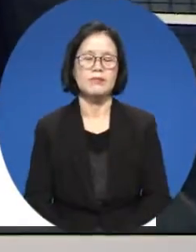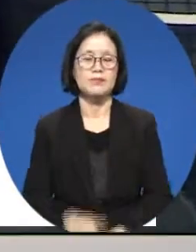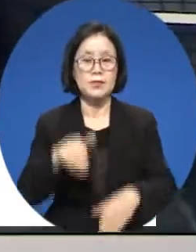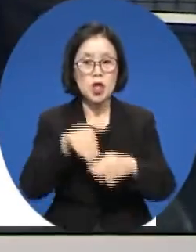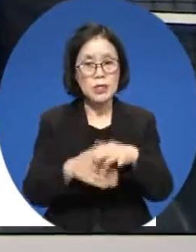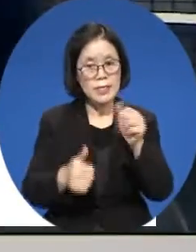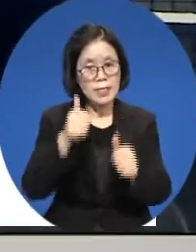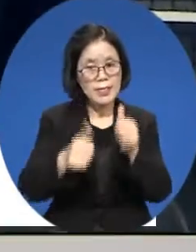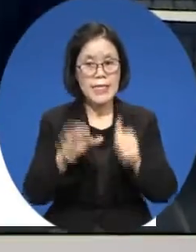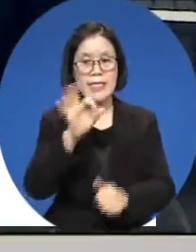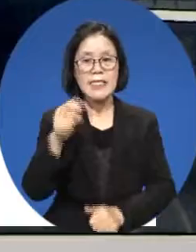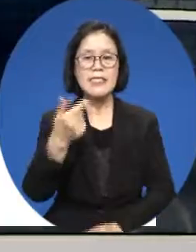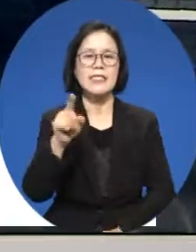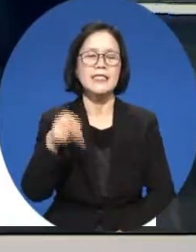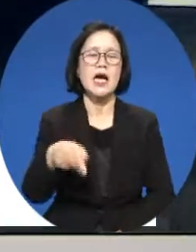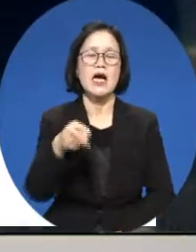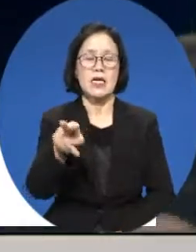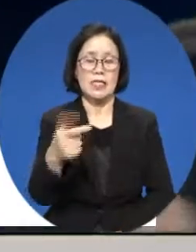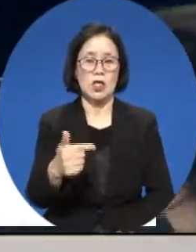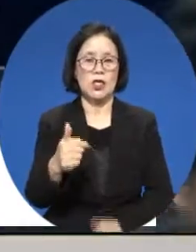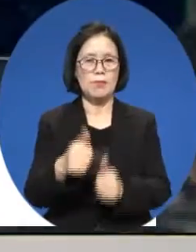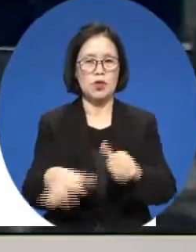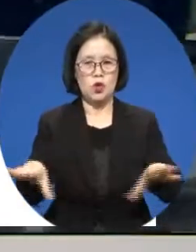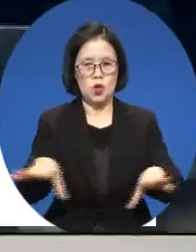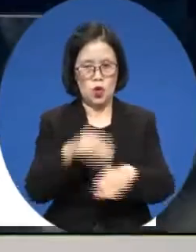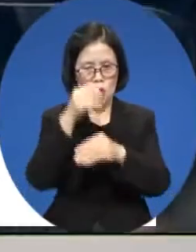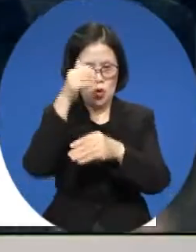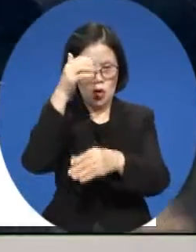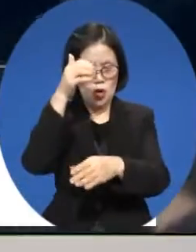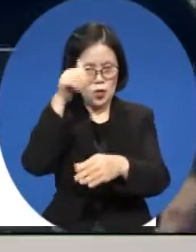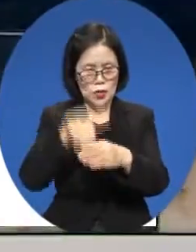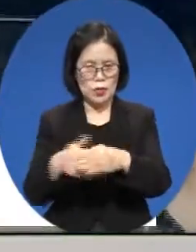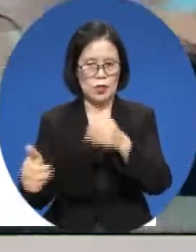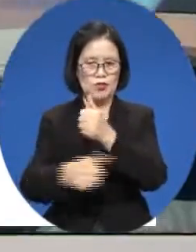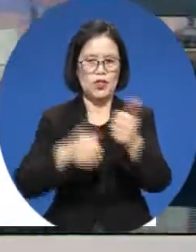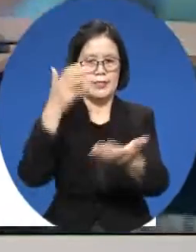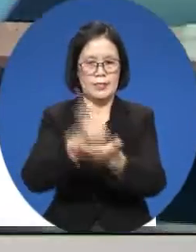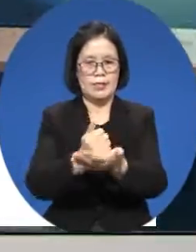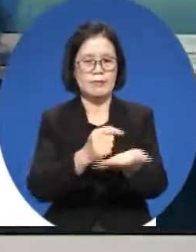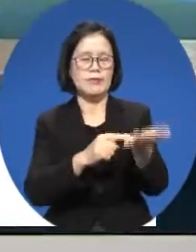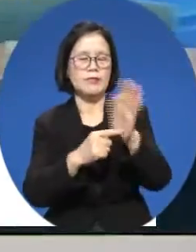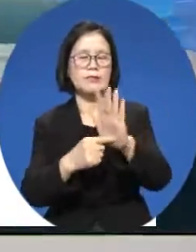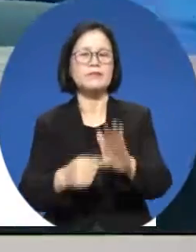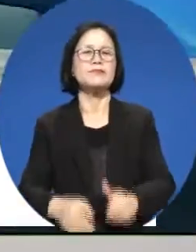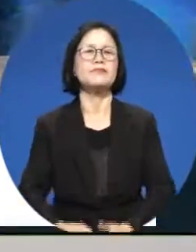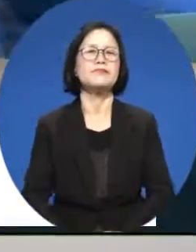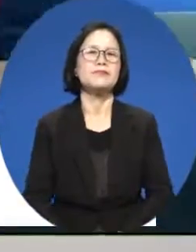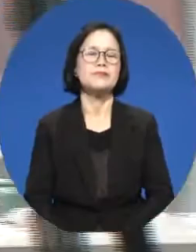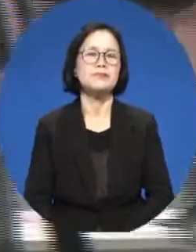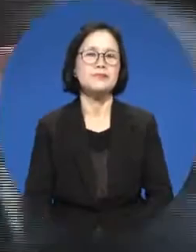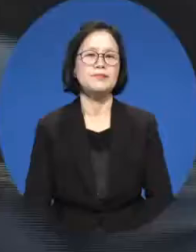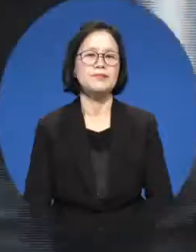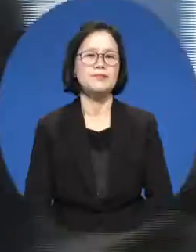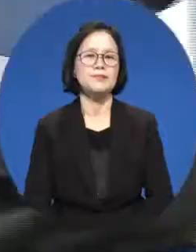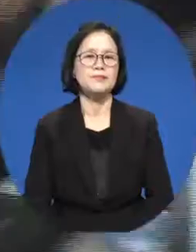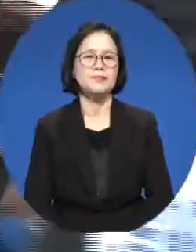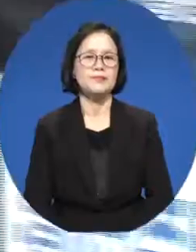경쟁 상대였던 이낙연 전 대표는 총괄 선대위원장으로 재등판했습니다. 김민주 기자입니다.